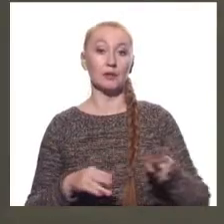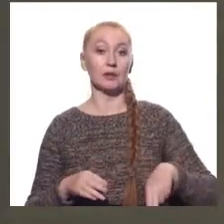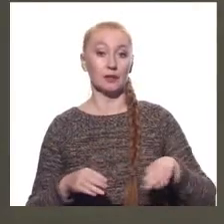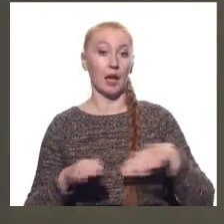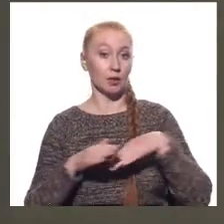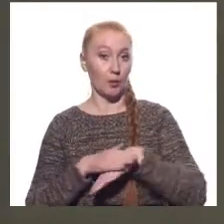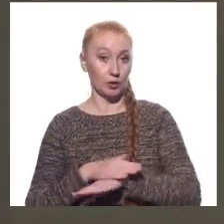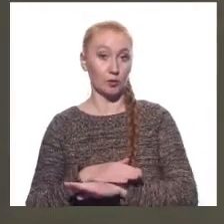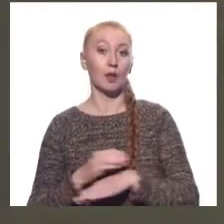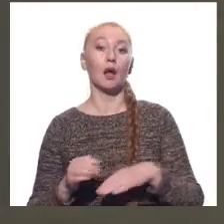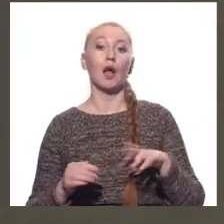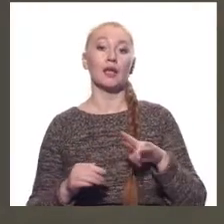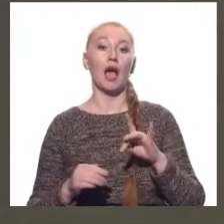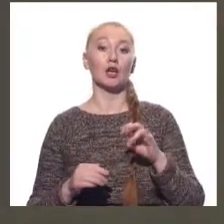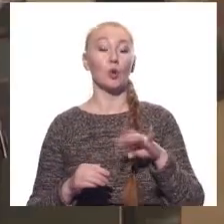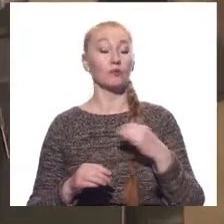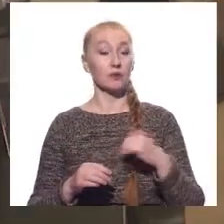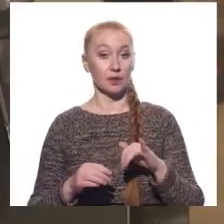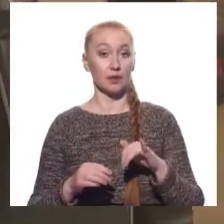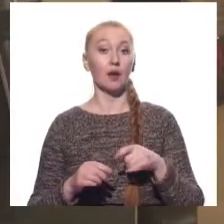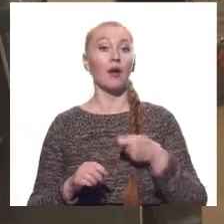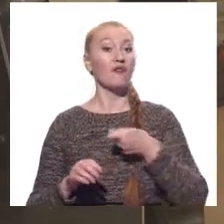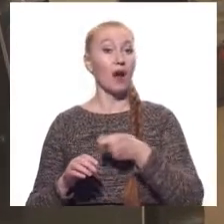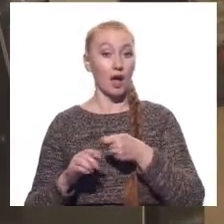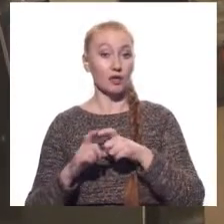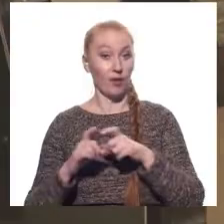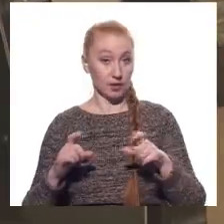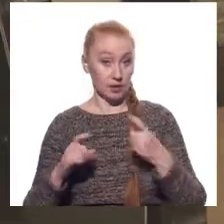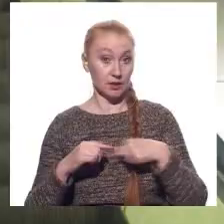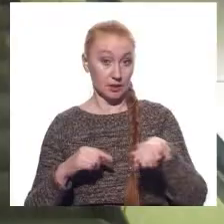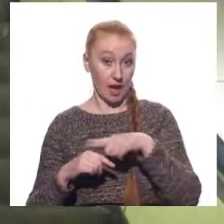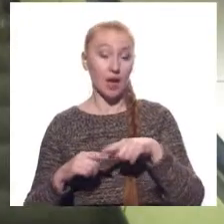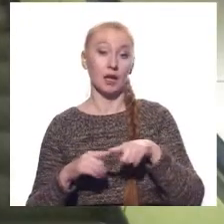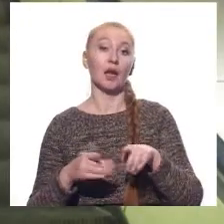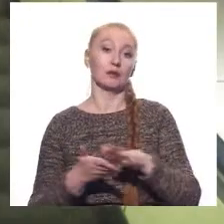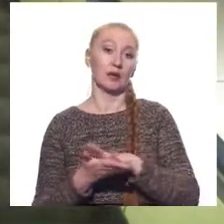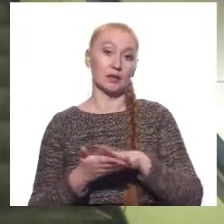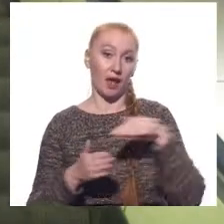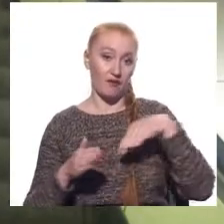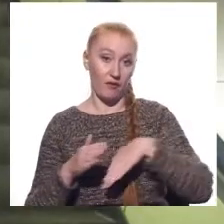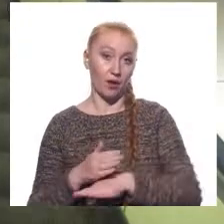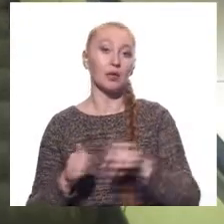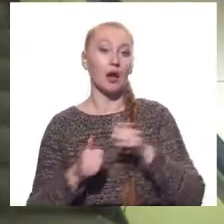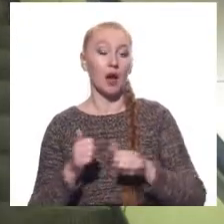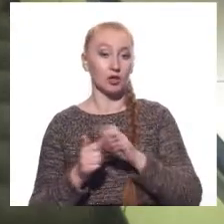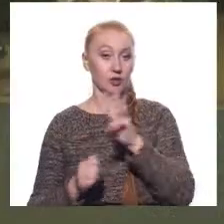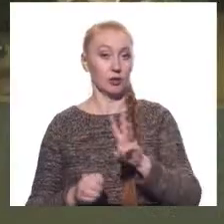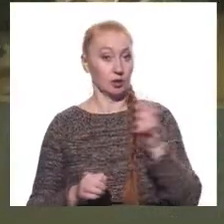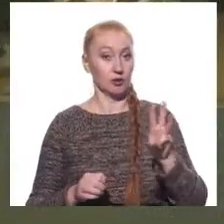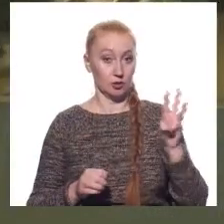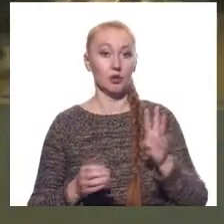директора метрополітену Сергій Яриновський. В касовій залі та на ескалаторах дезінфекцію проводять кожні